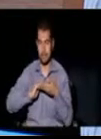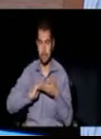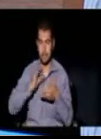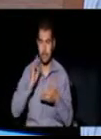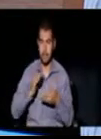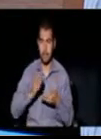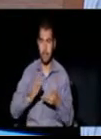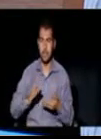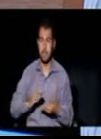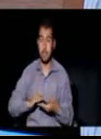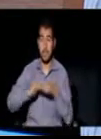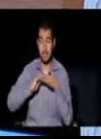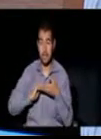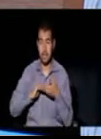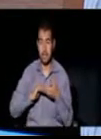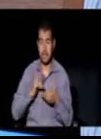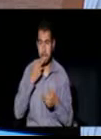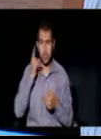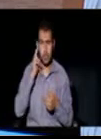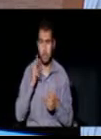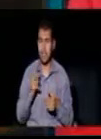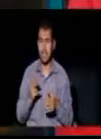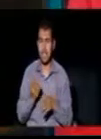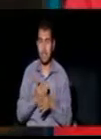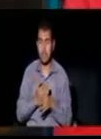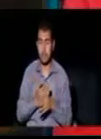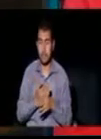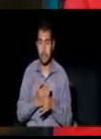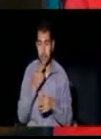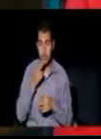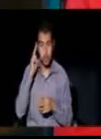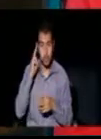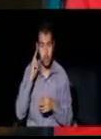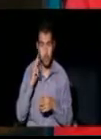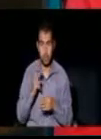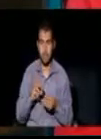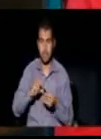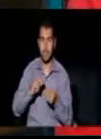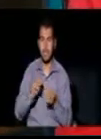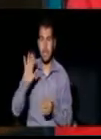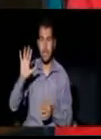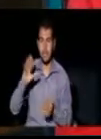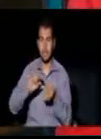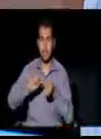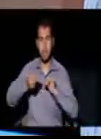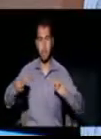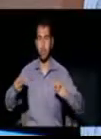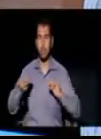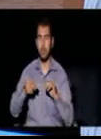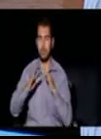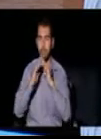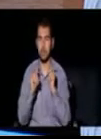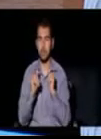كبير. الصم تقريبا 5 مليون في مصر او اكتر، 5 ل 7 مليون، 5 ل 7 مليون، الناس اللي عامله بطايق. يعني كمان العدد